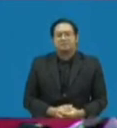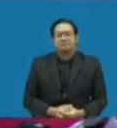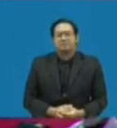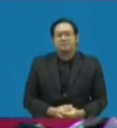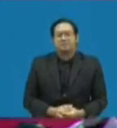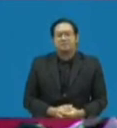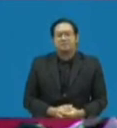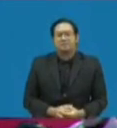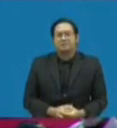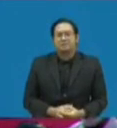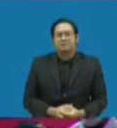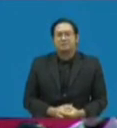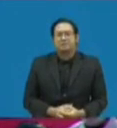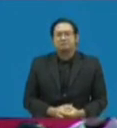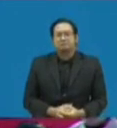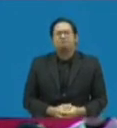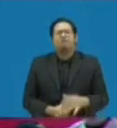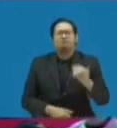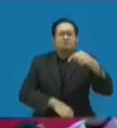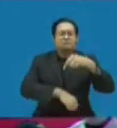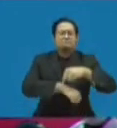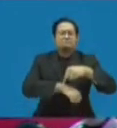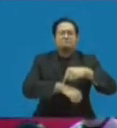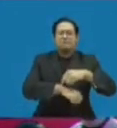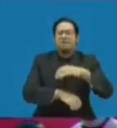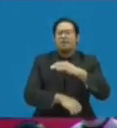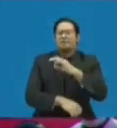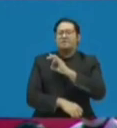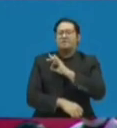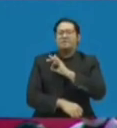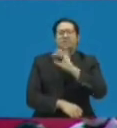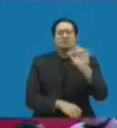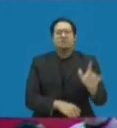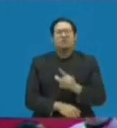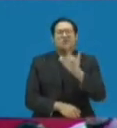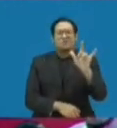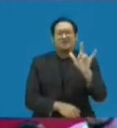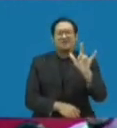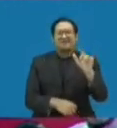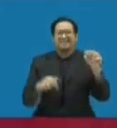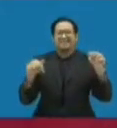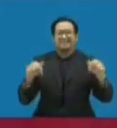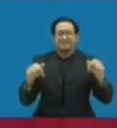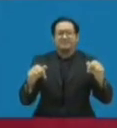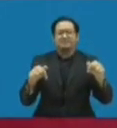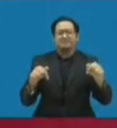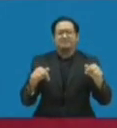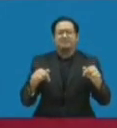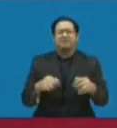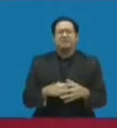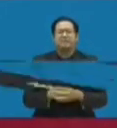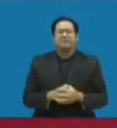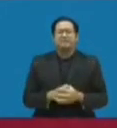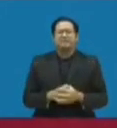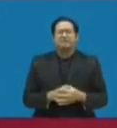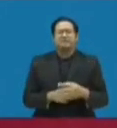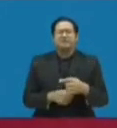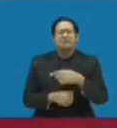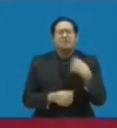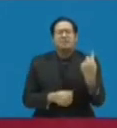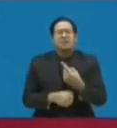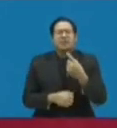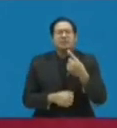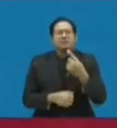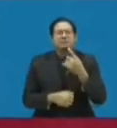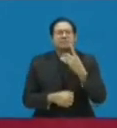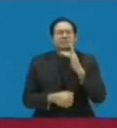Hai di era kepemimpinan Bapak Joko Widodo yang sangat kita cintai dan kita banggakan Ayo kita sudah menjadi raja dia